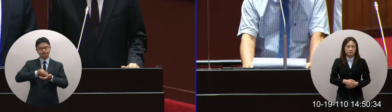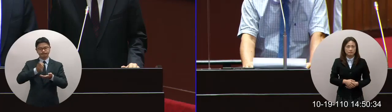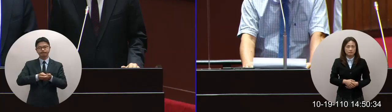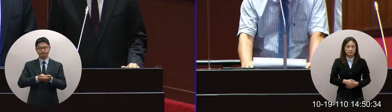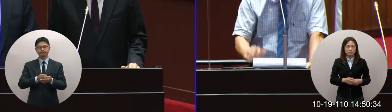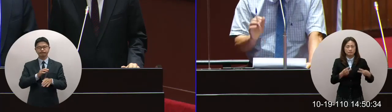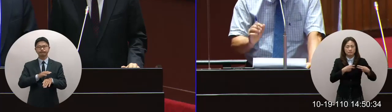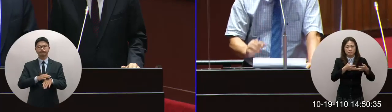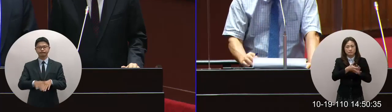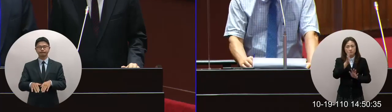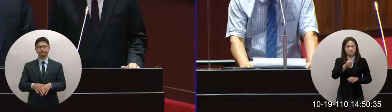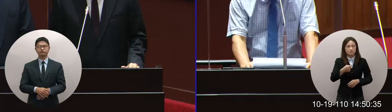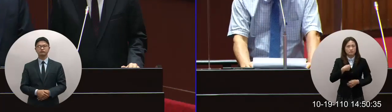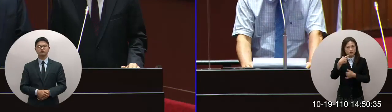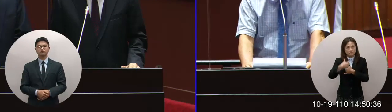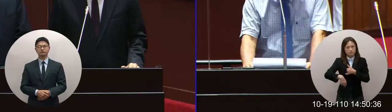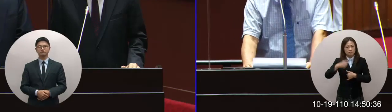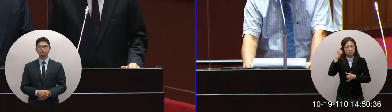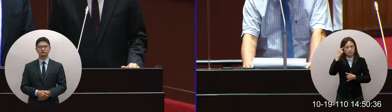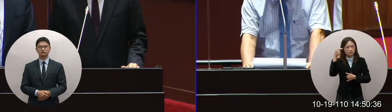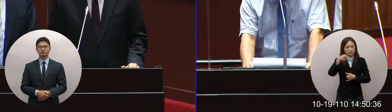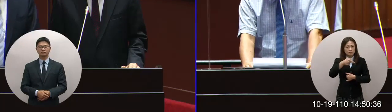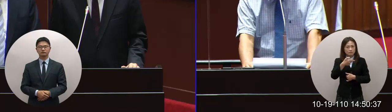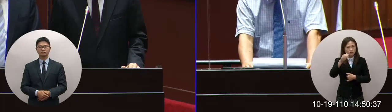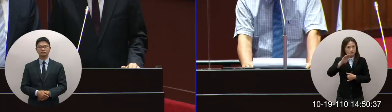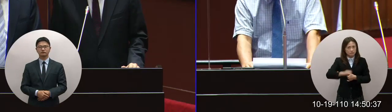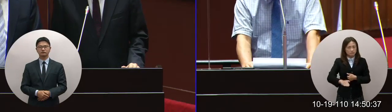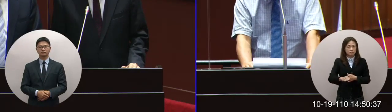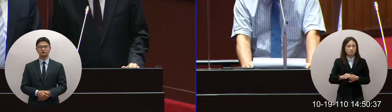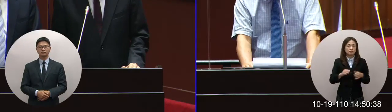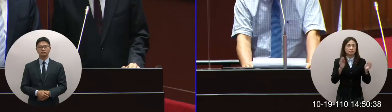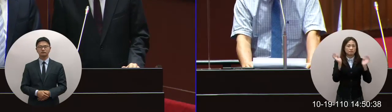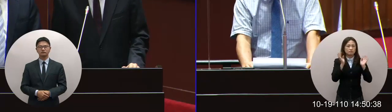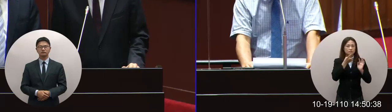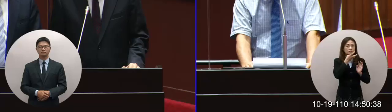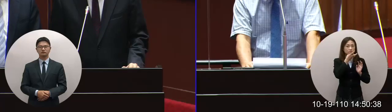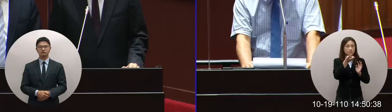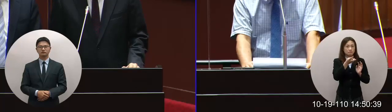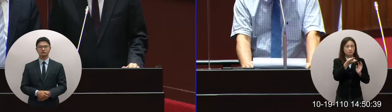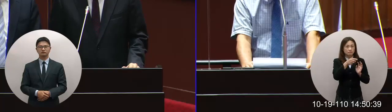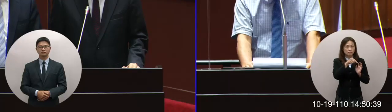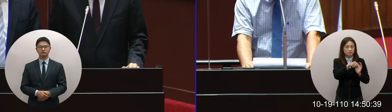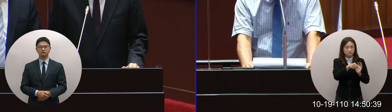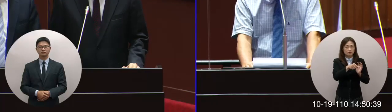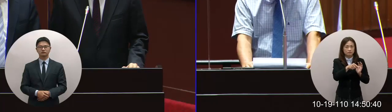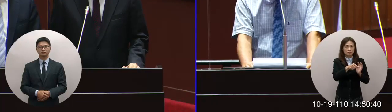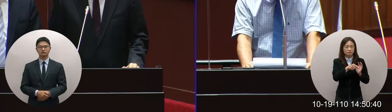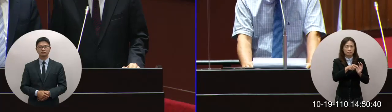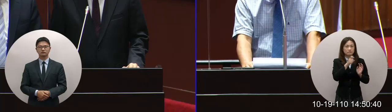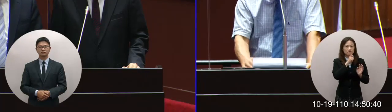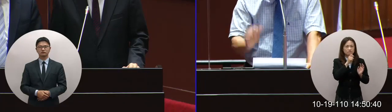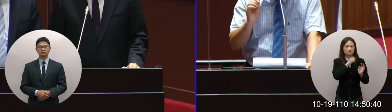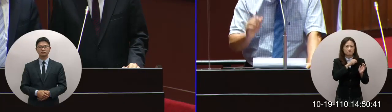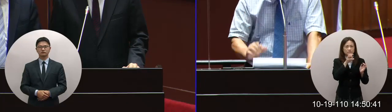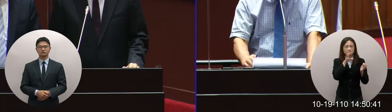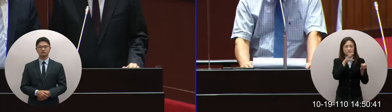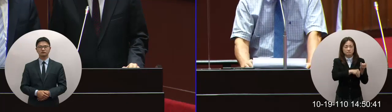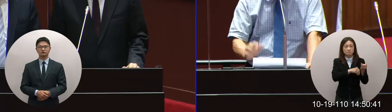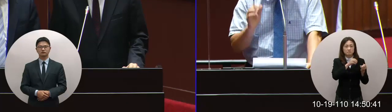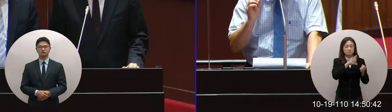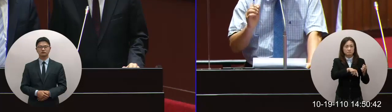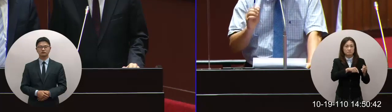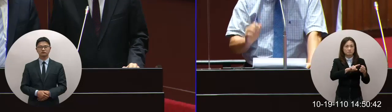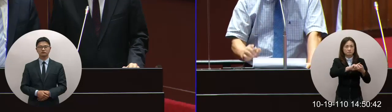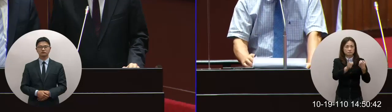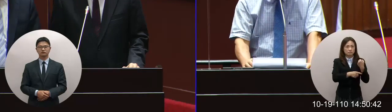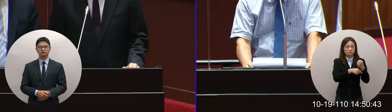蔡部长，因为本席认为说不能低于哈儿童及少年呐，啊，这个性剥削防治条例第36条